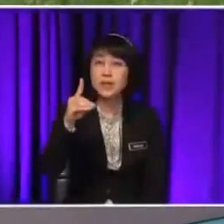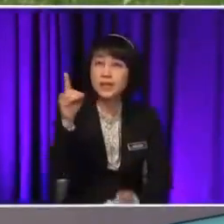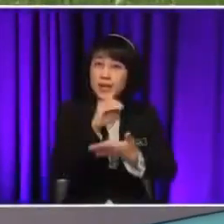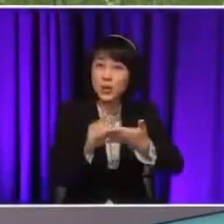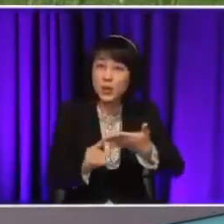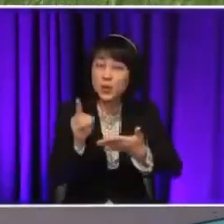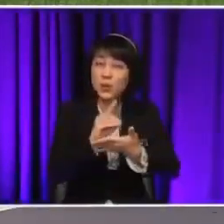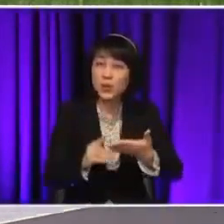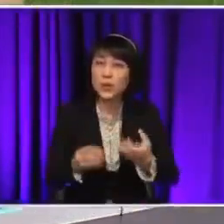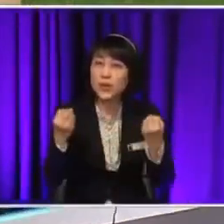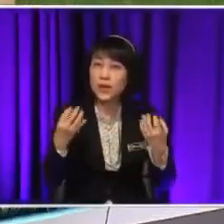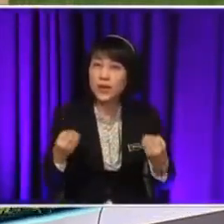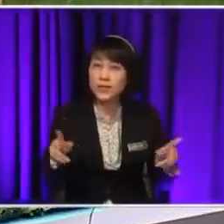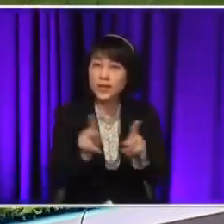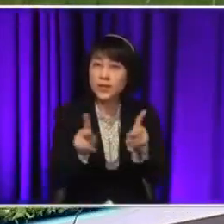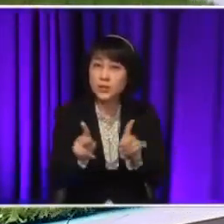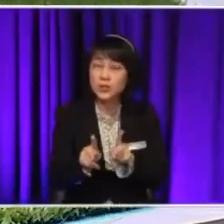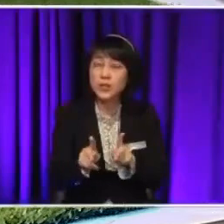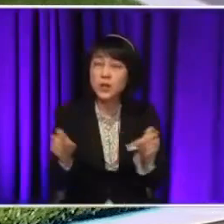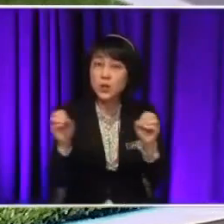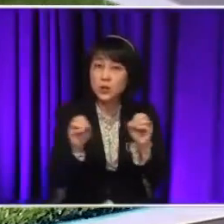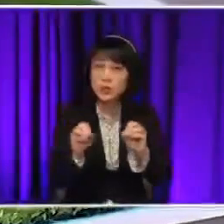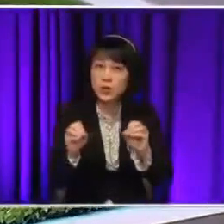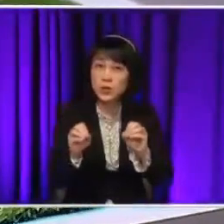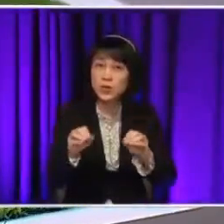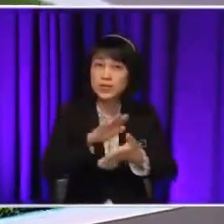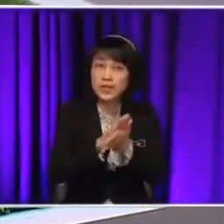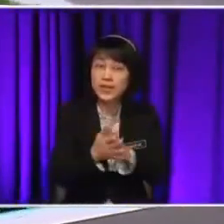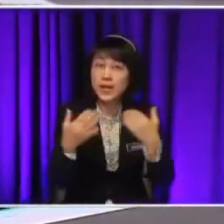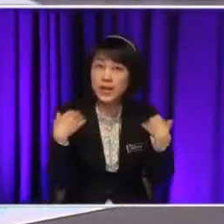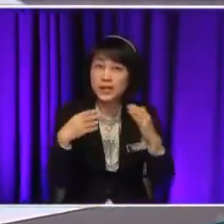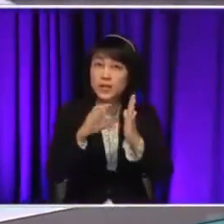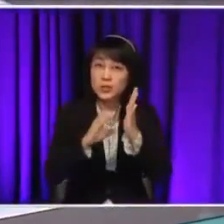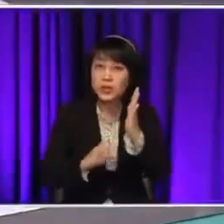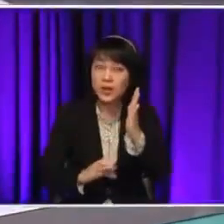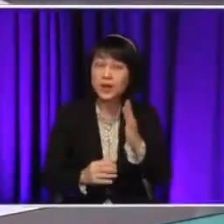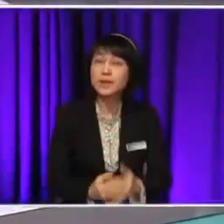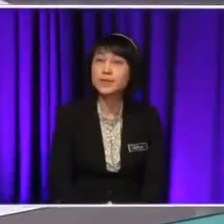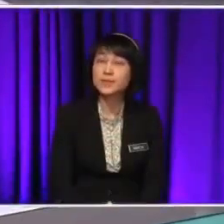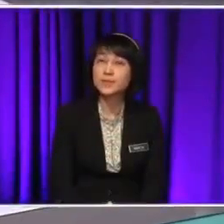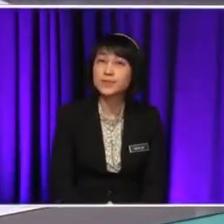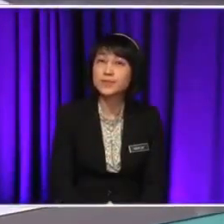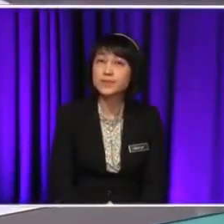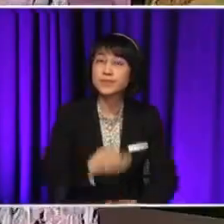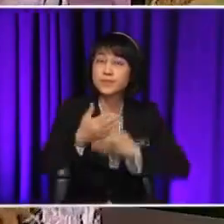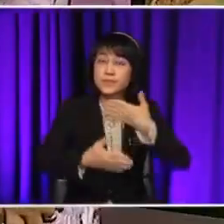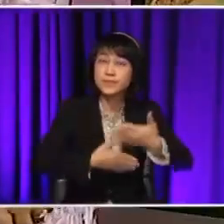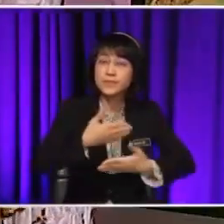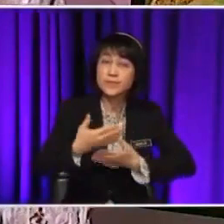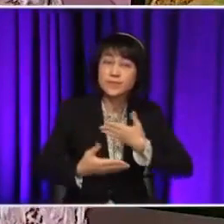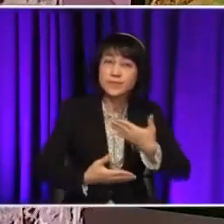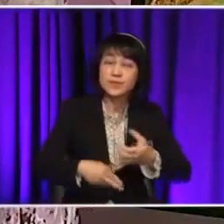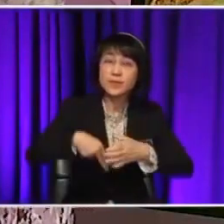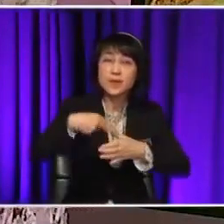kita menghias kasut yang kosong tu tadi menjadi corak lah. Okey. Yang kedua paling penting kita kena faham ialah proses penjanaan